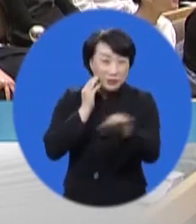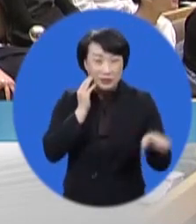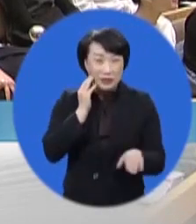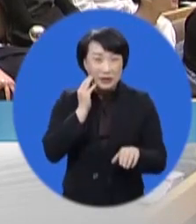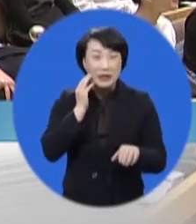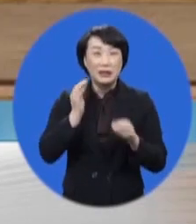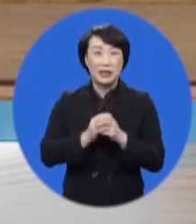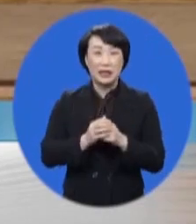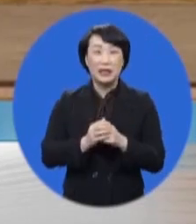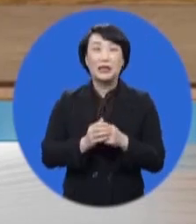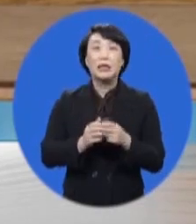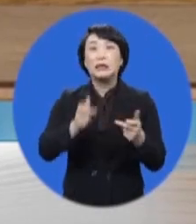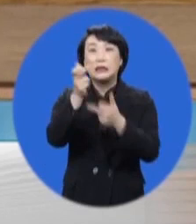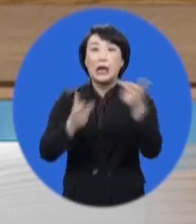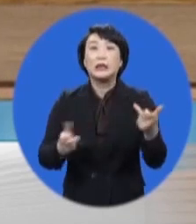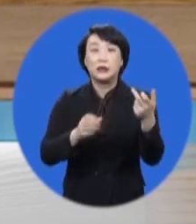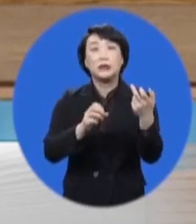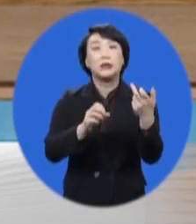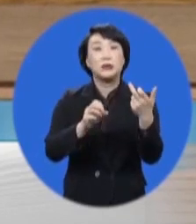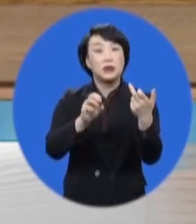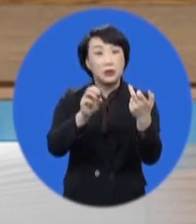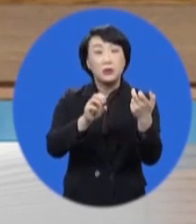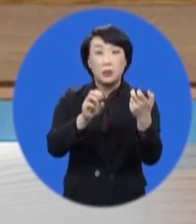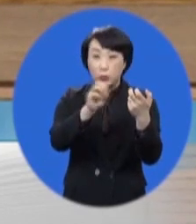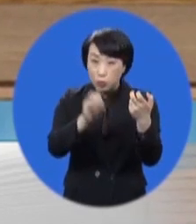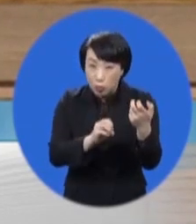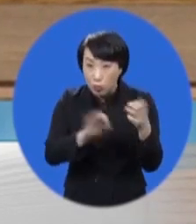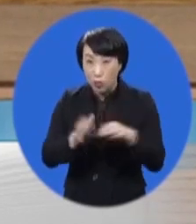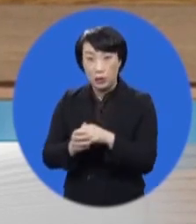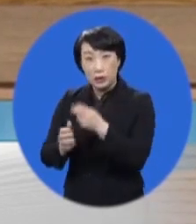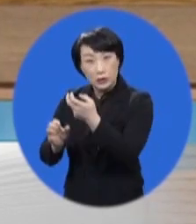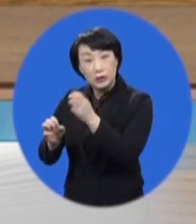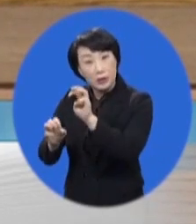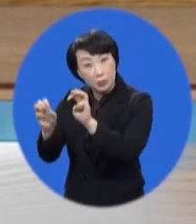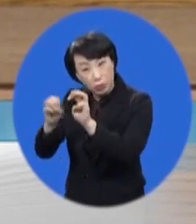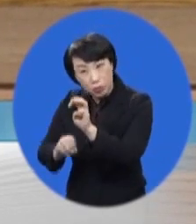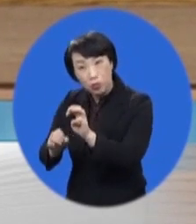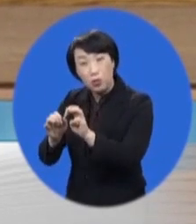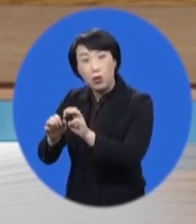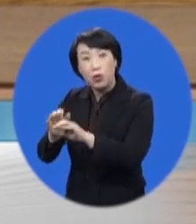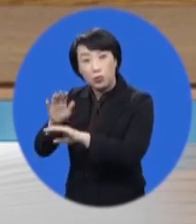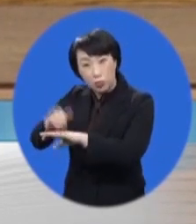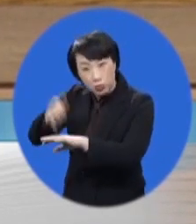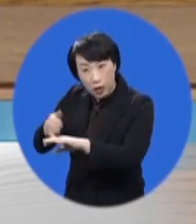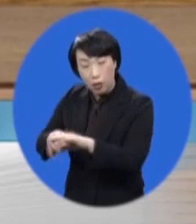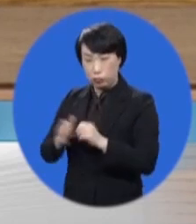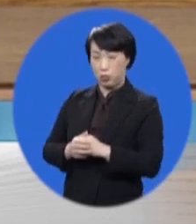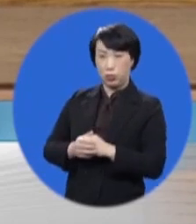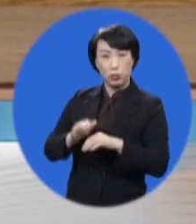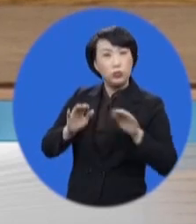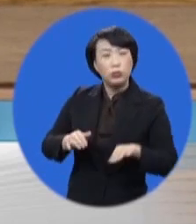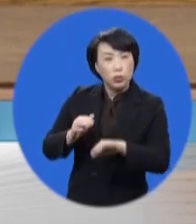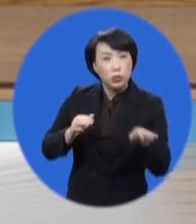70%가 산인데 30%만 농토가 돼 있는데 농업국가다. 아이놀이